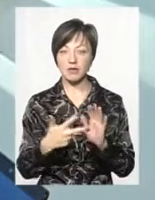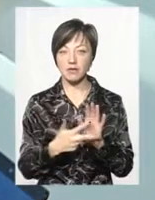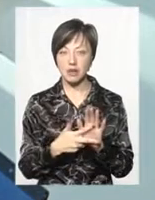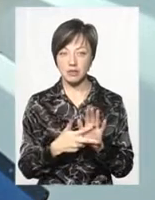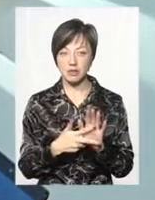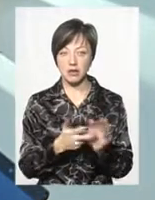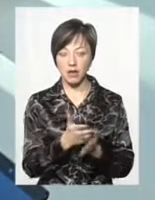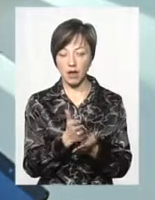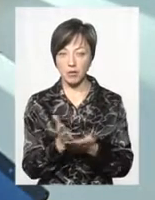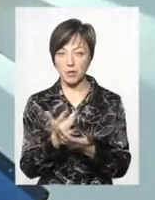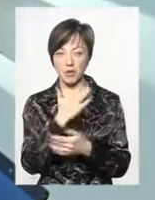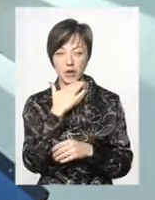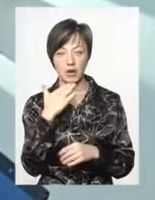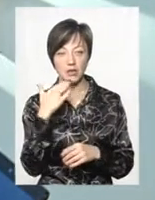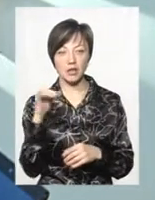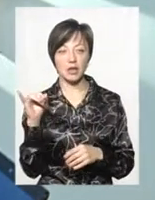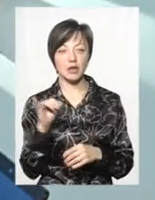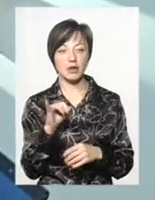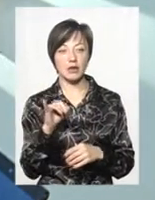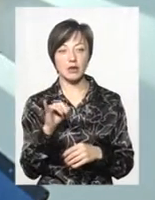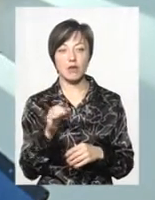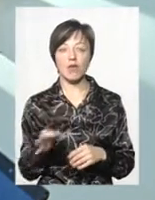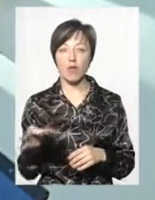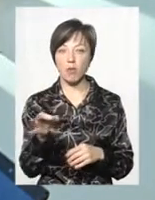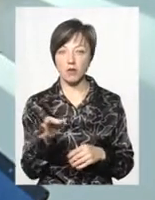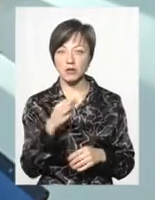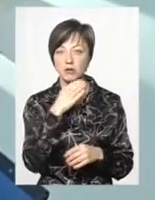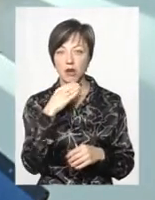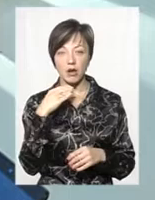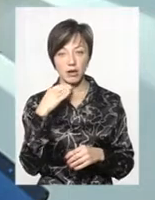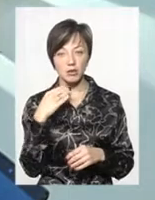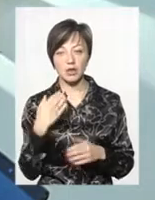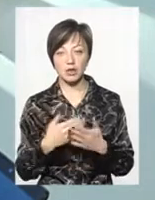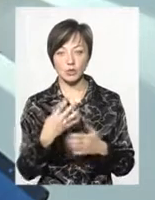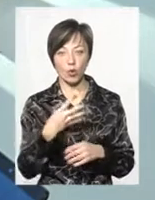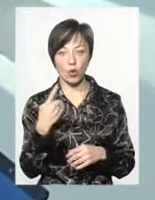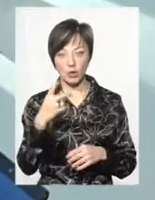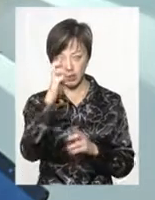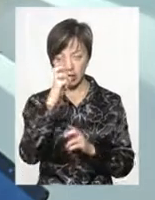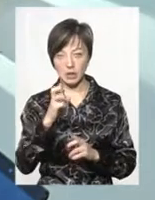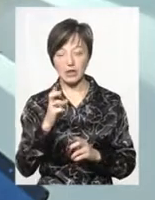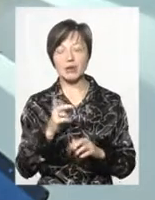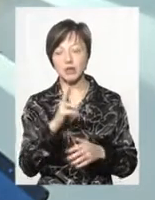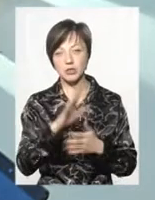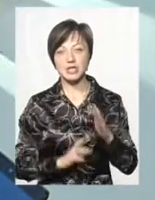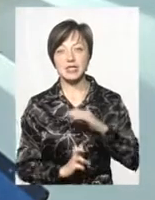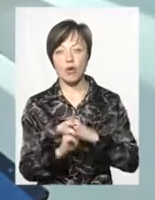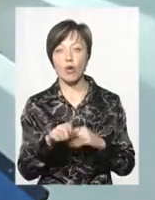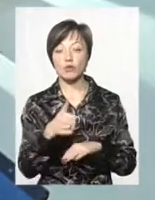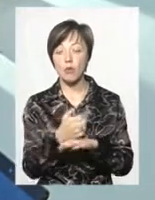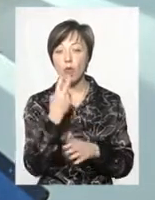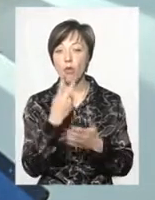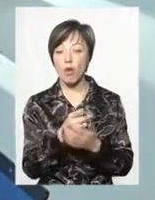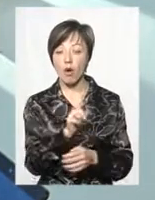і напрямків багато, і в області багато, я говорю, 41 церква. Основні показати, щоб,